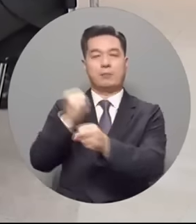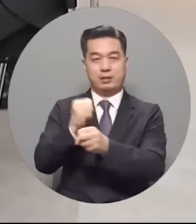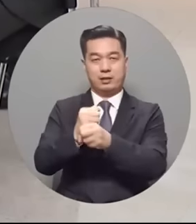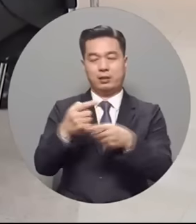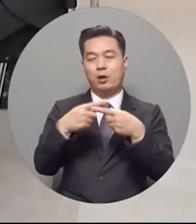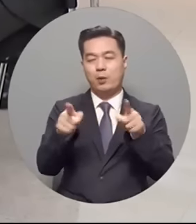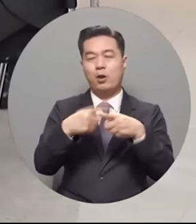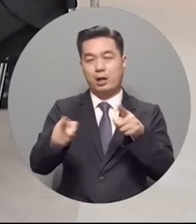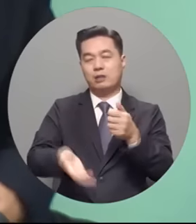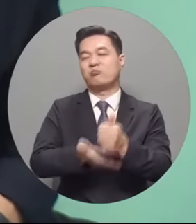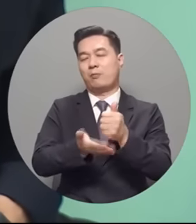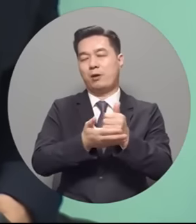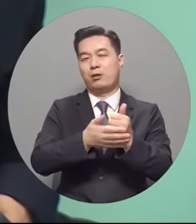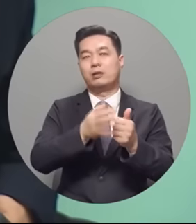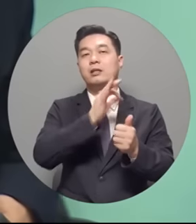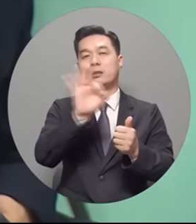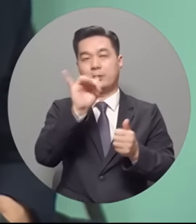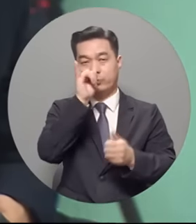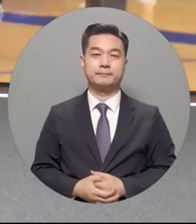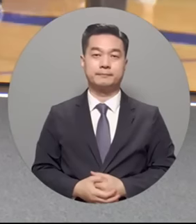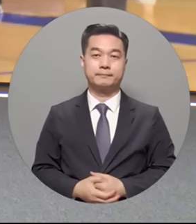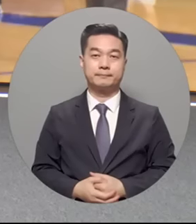평가했다고 선정 이유를 밝혔습니다.